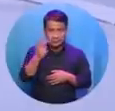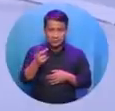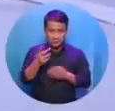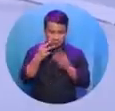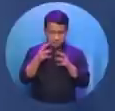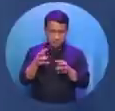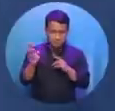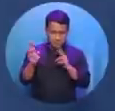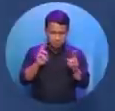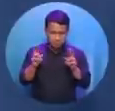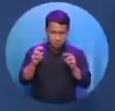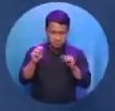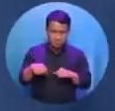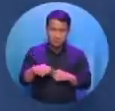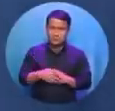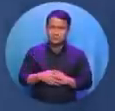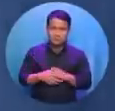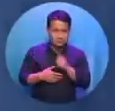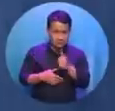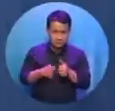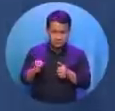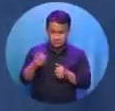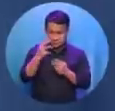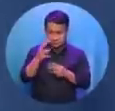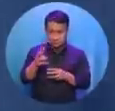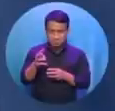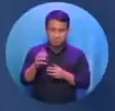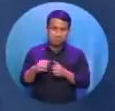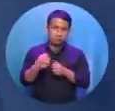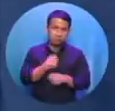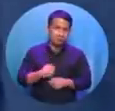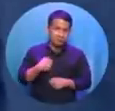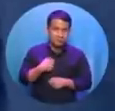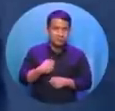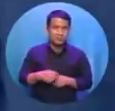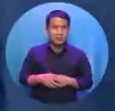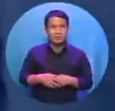nanonood. Pag hindi nanonood, sorry.